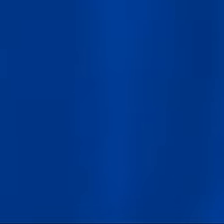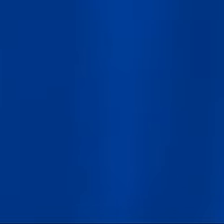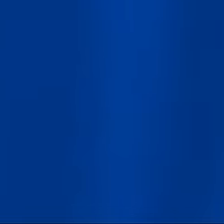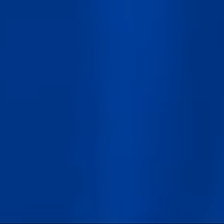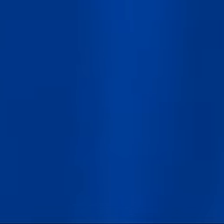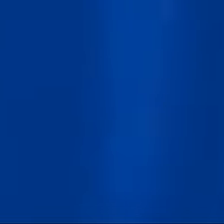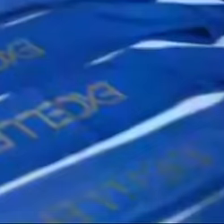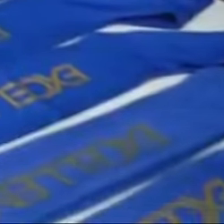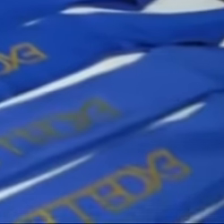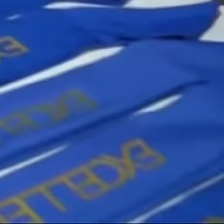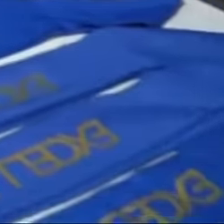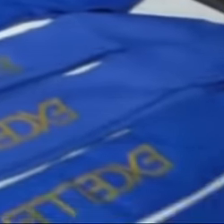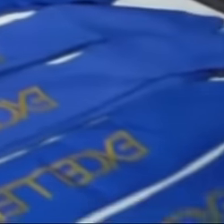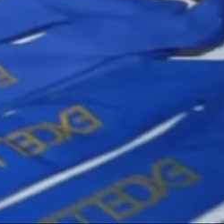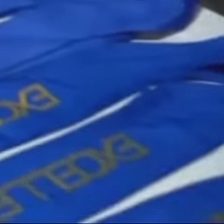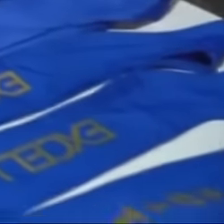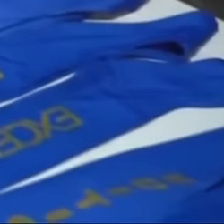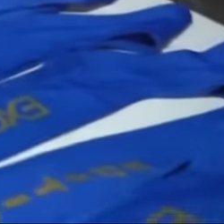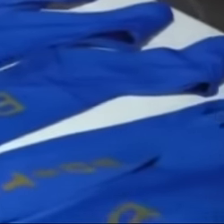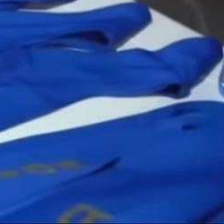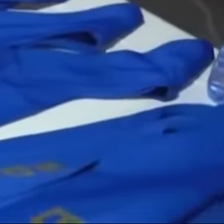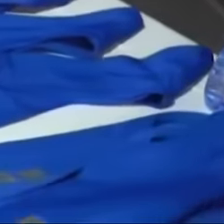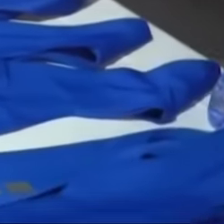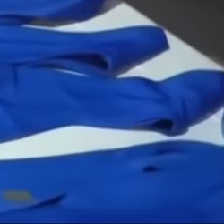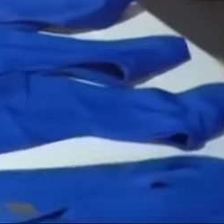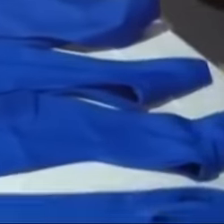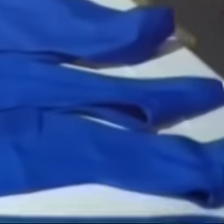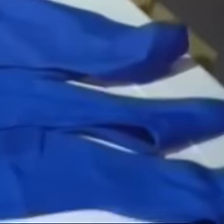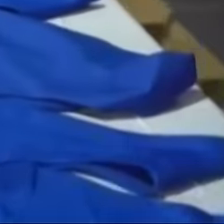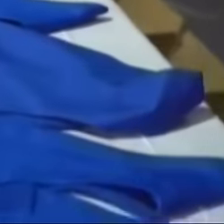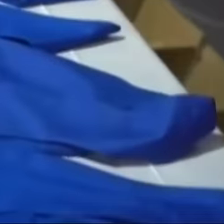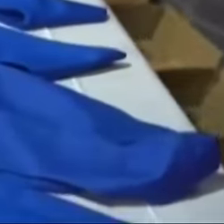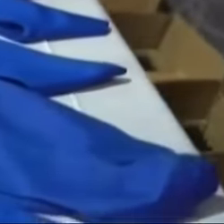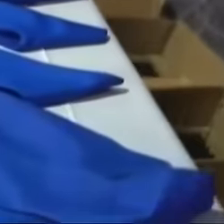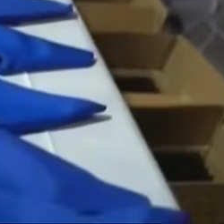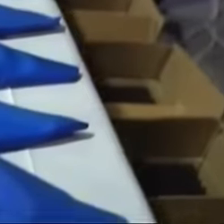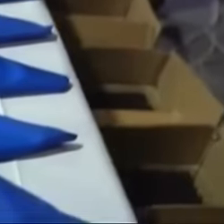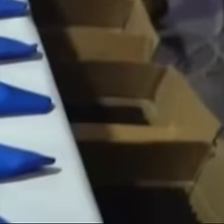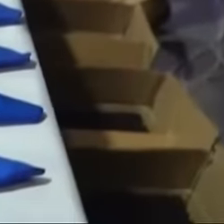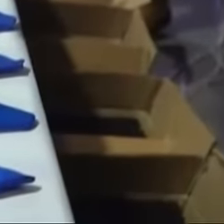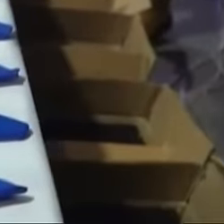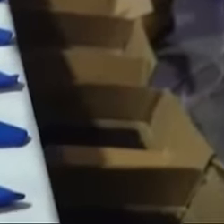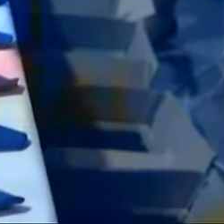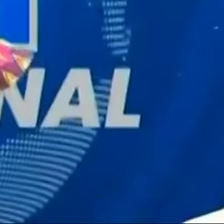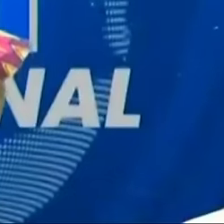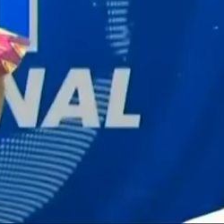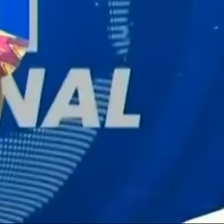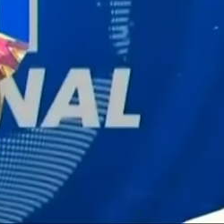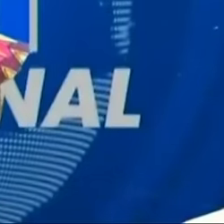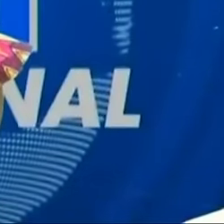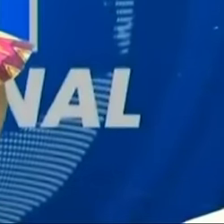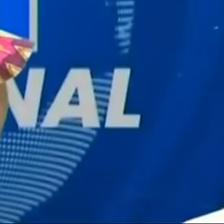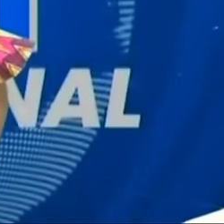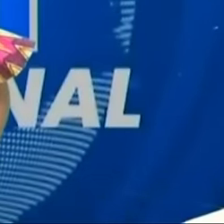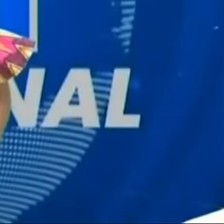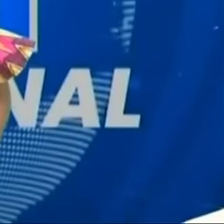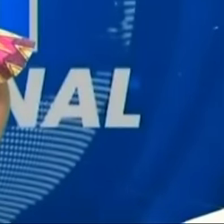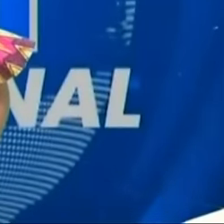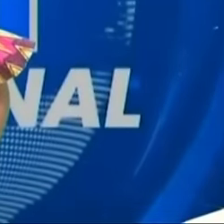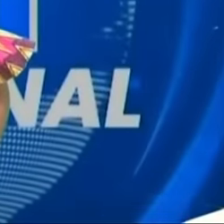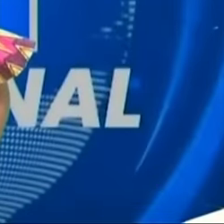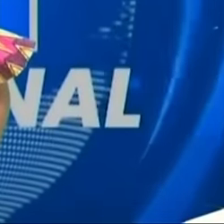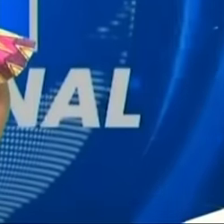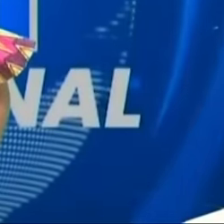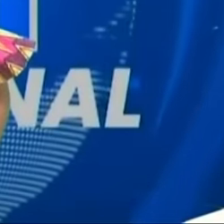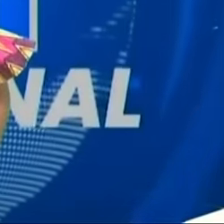très, très honorés de vous compter parmi ceux qui seront connectés avec nous. Mais avant de nous séparer, un mot de la fin.